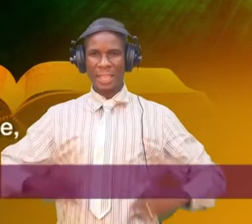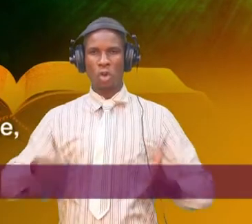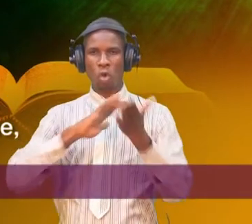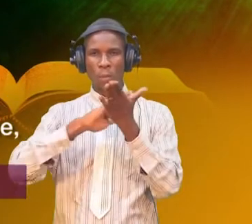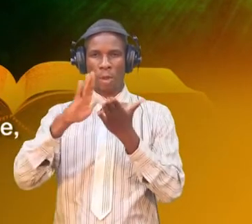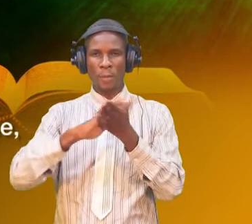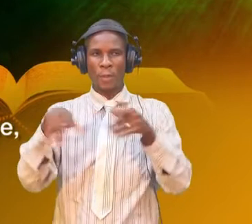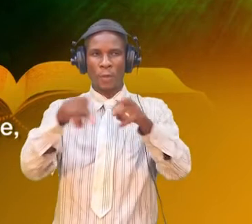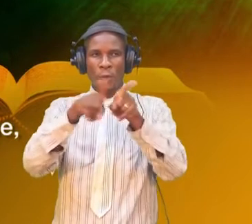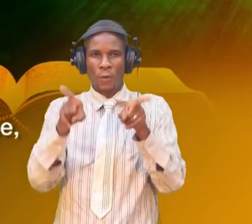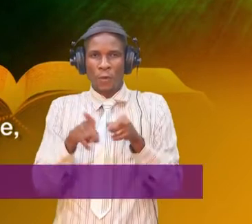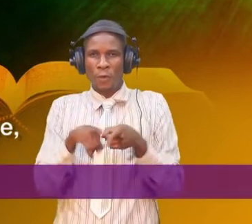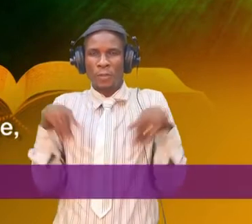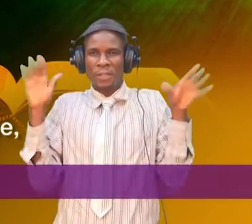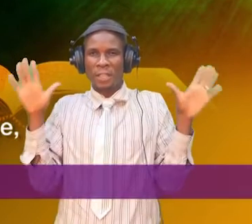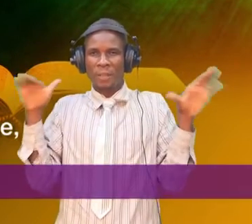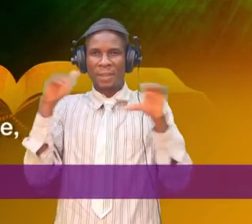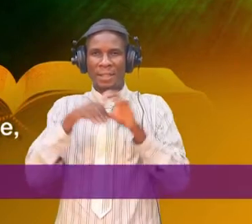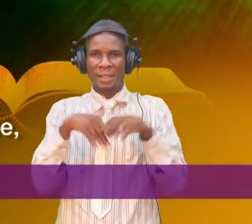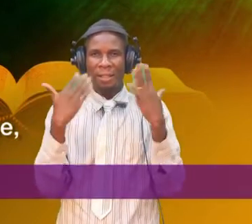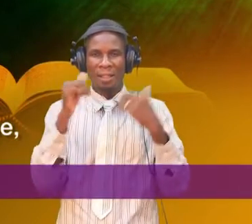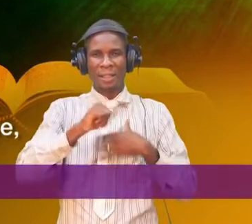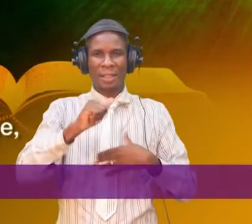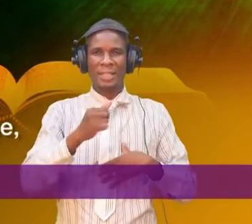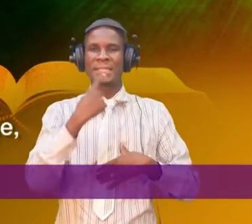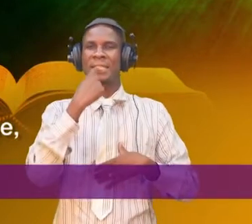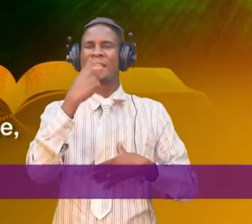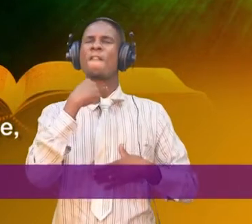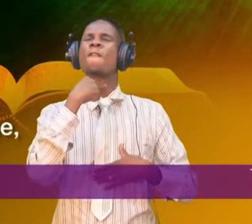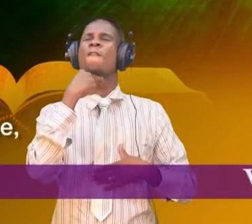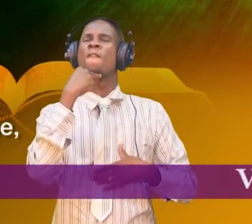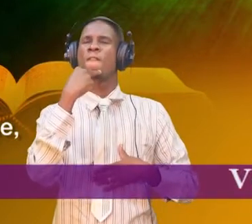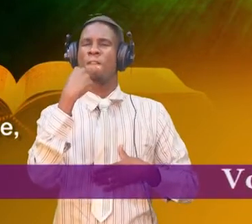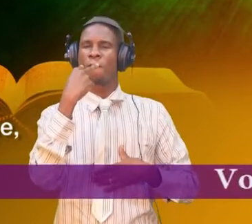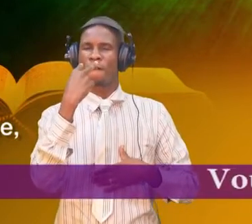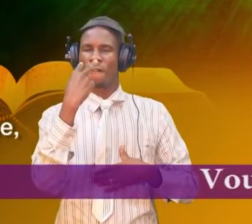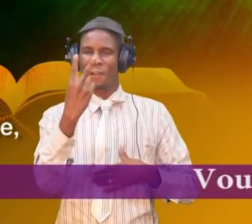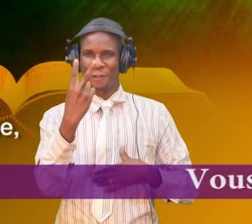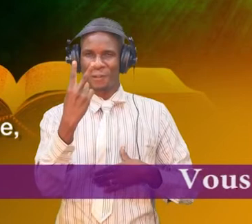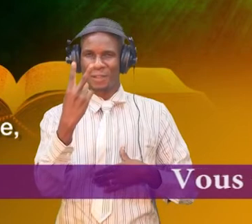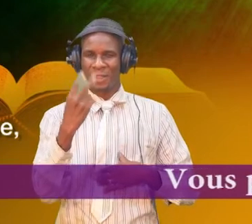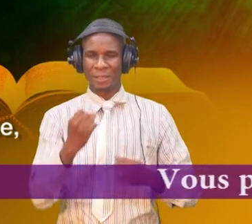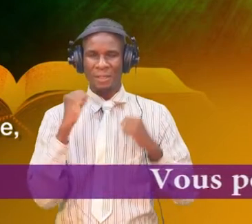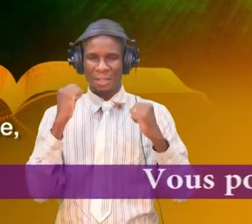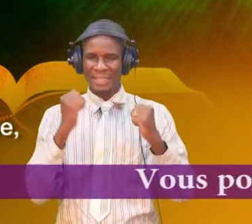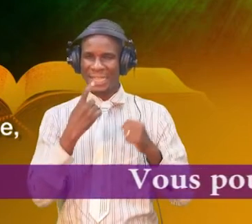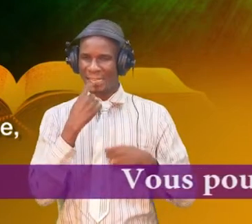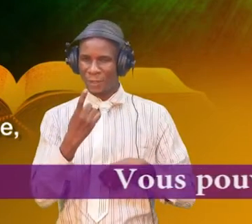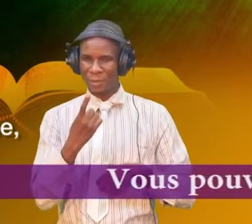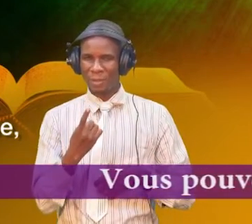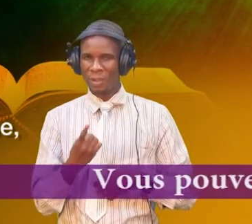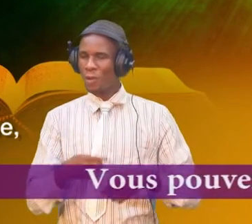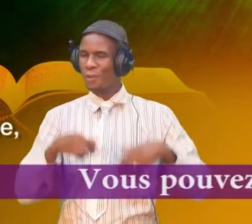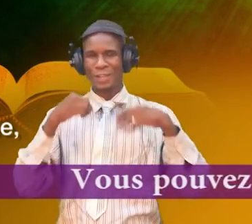balati barobe ya pembe mpe mandalala na maboko na bango. Bazaki koganga na mongongo makasi koloba